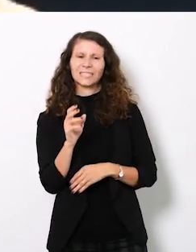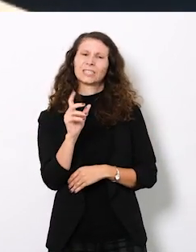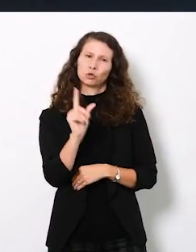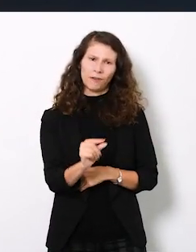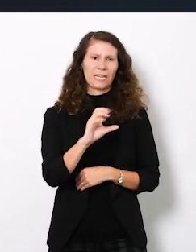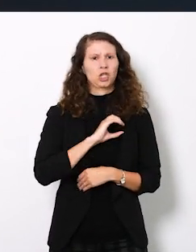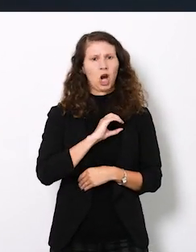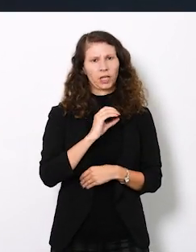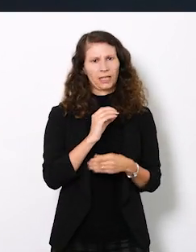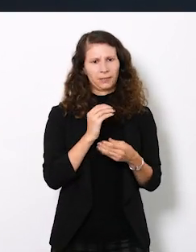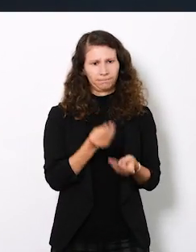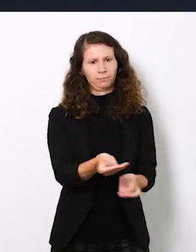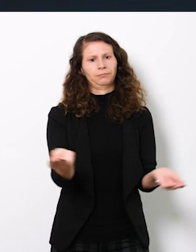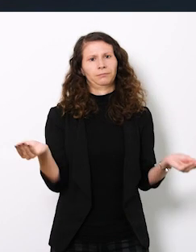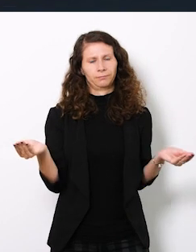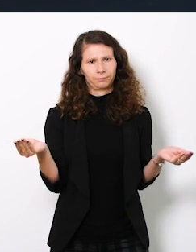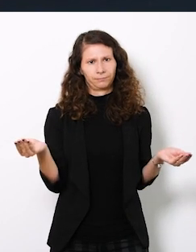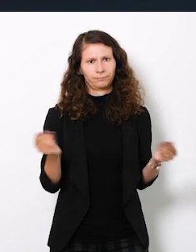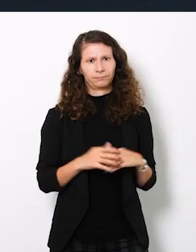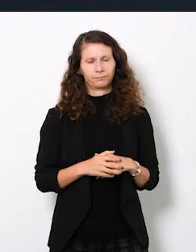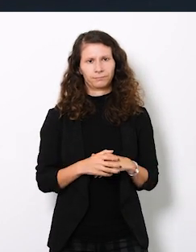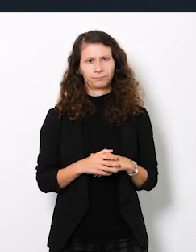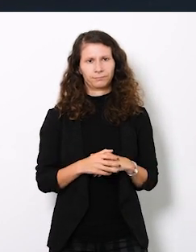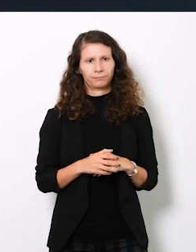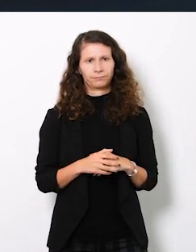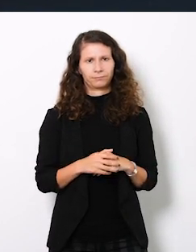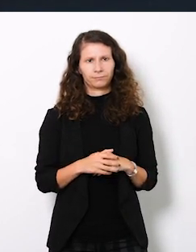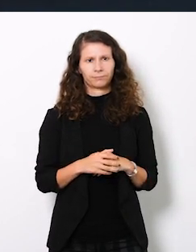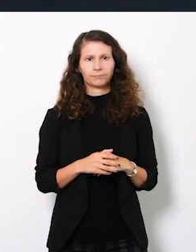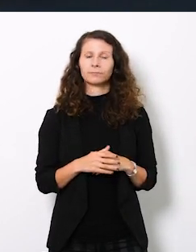Chancen vermittelt, und dass